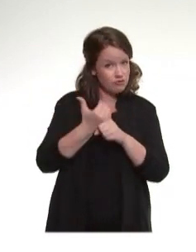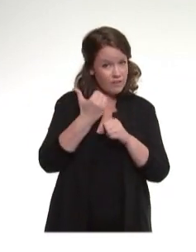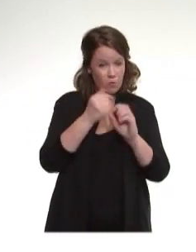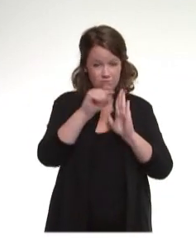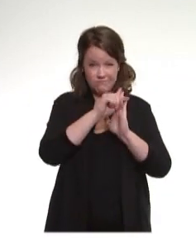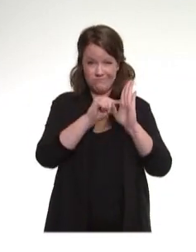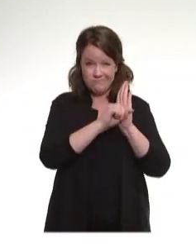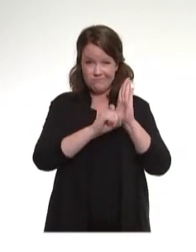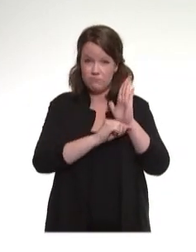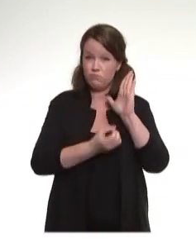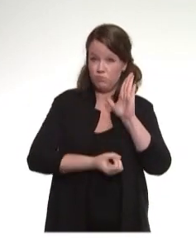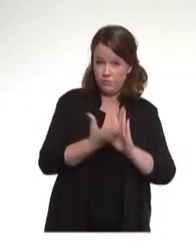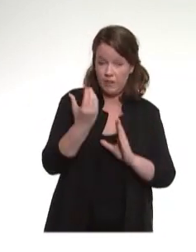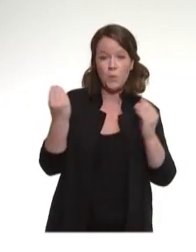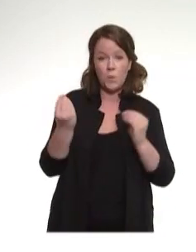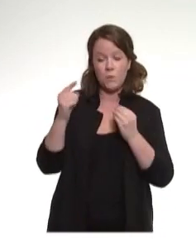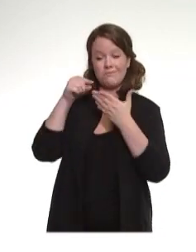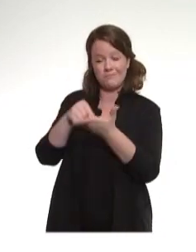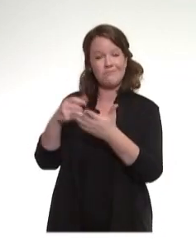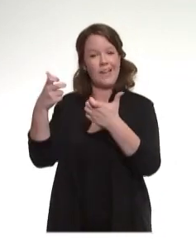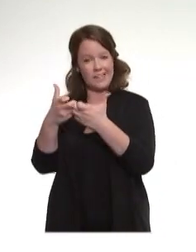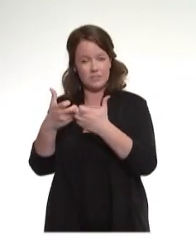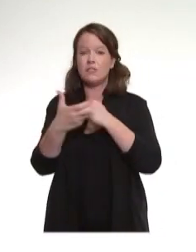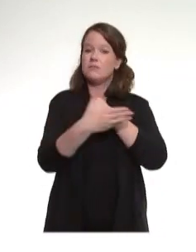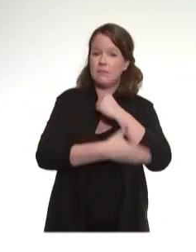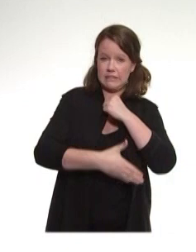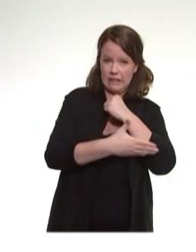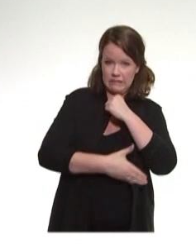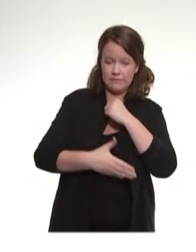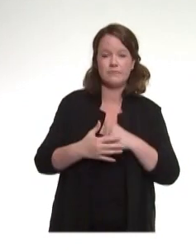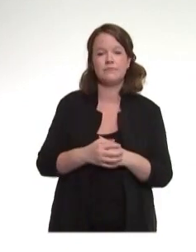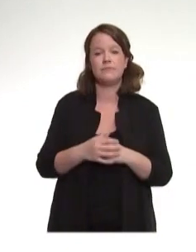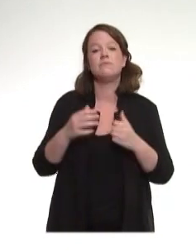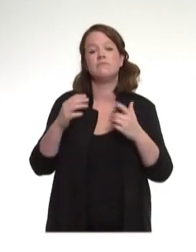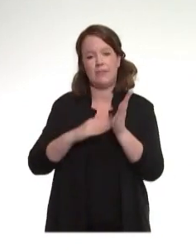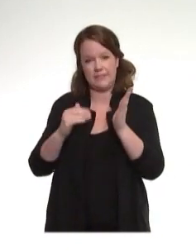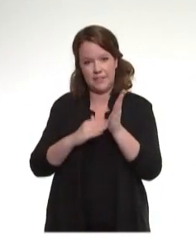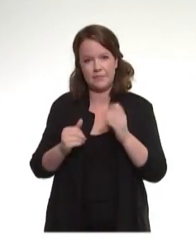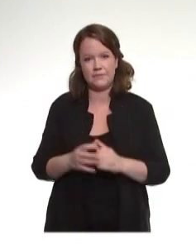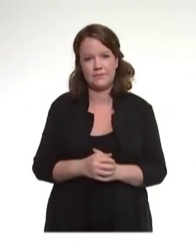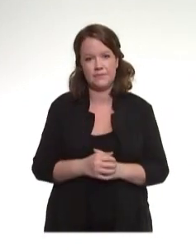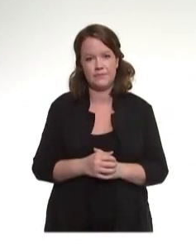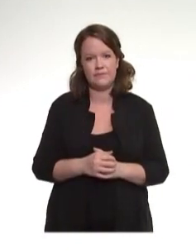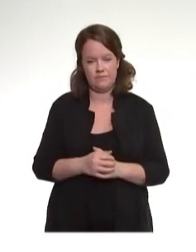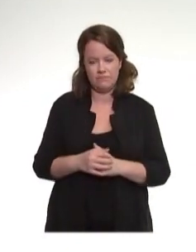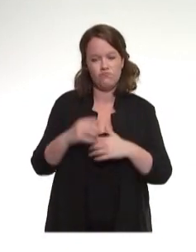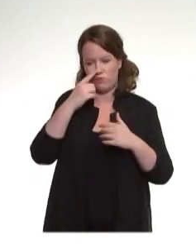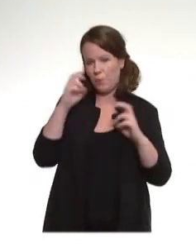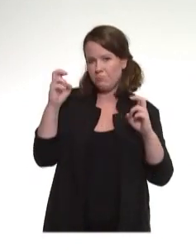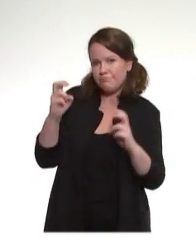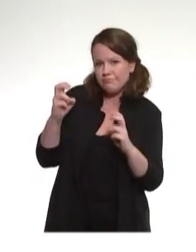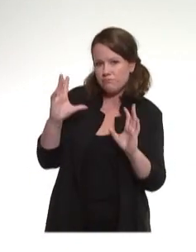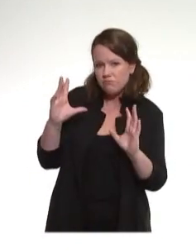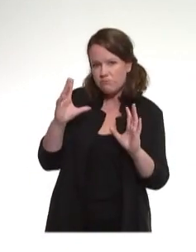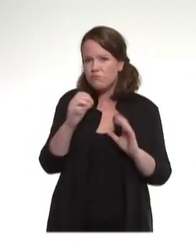et marseille le taux d'incidence a légèrement baissé vous n'avez pas fait de focus lors de cette conférence de presse à ce sujet